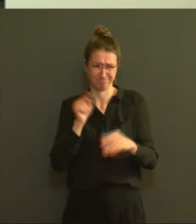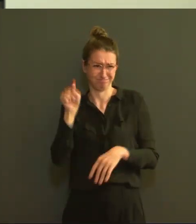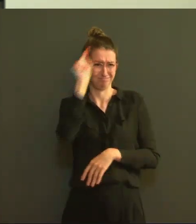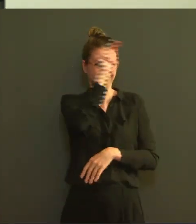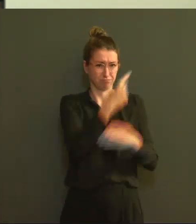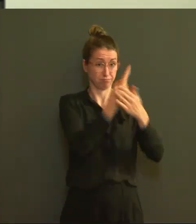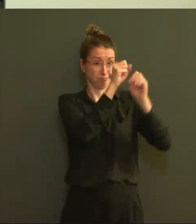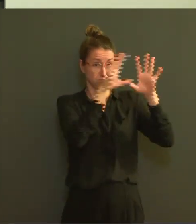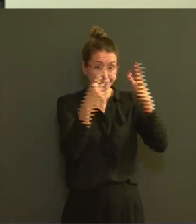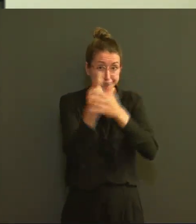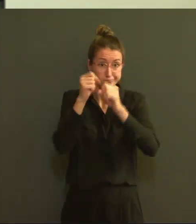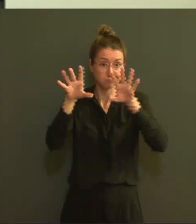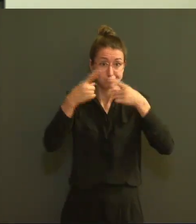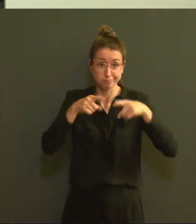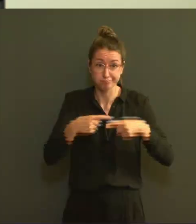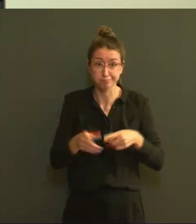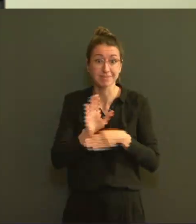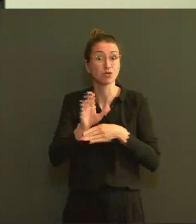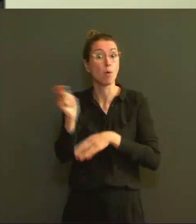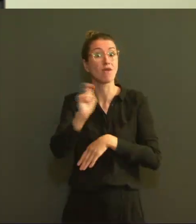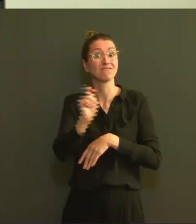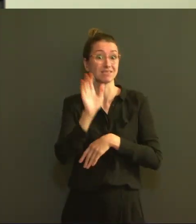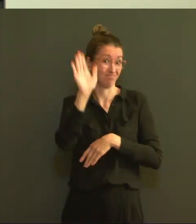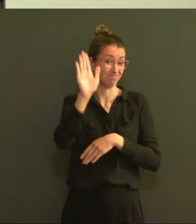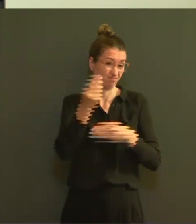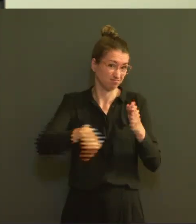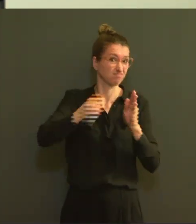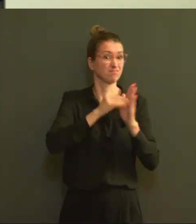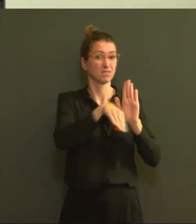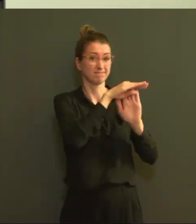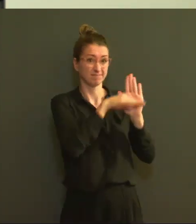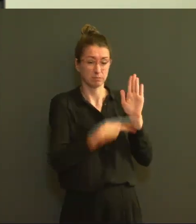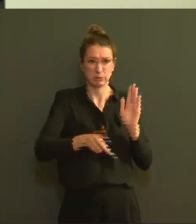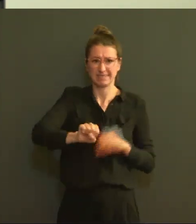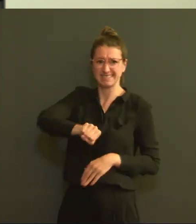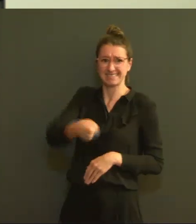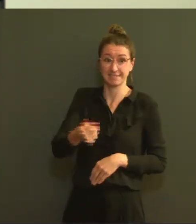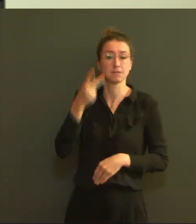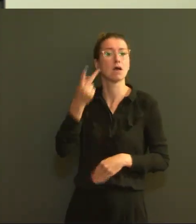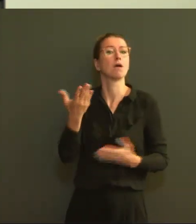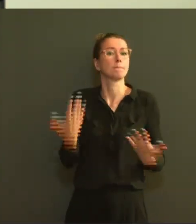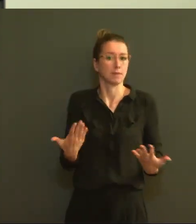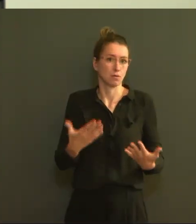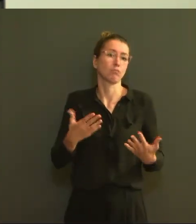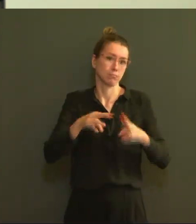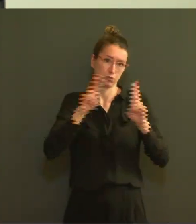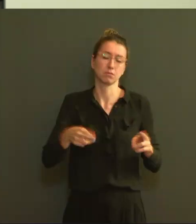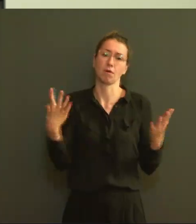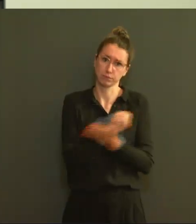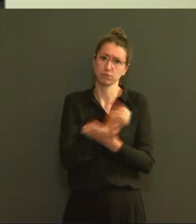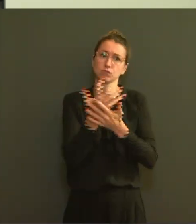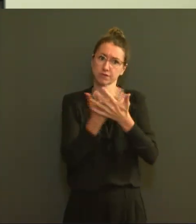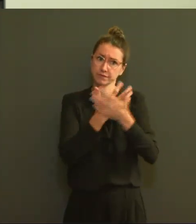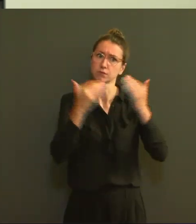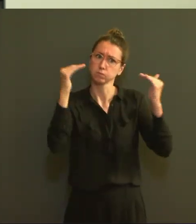plus sévères ont été prises, on voit qu'on a pu contenir la propagation puisque le nombre de cas par